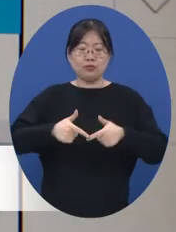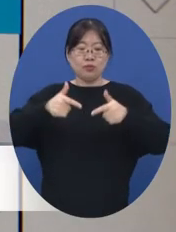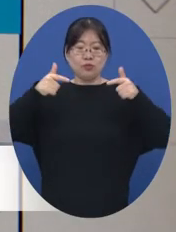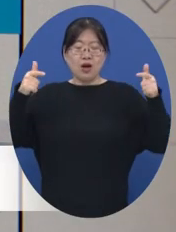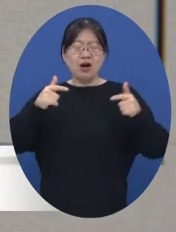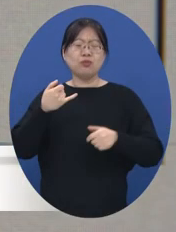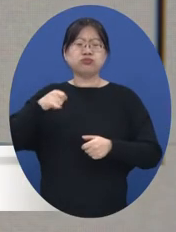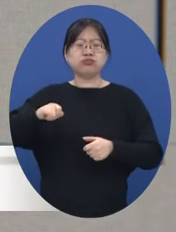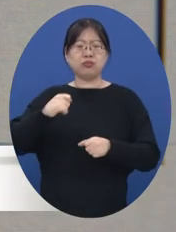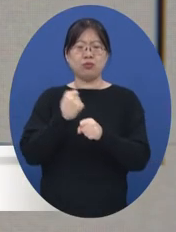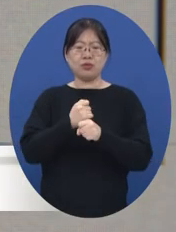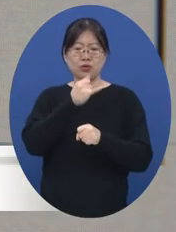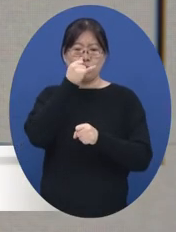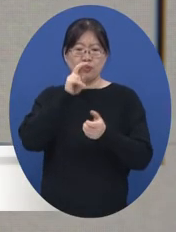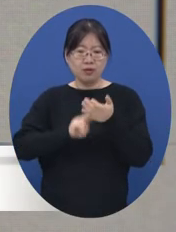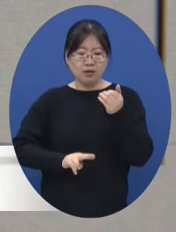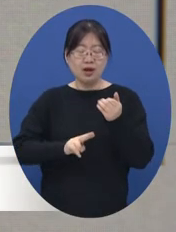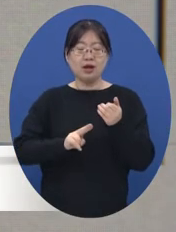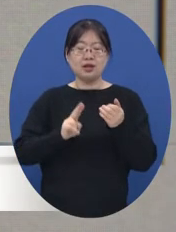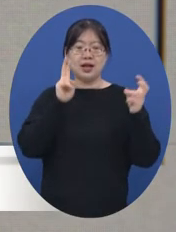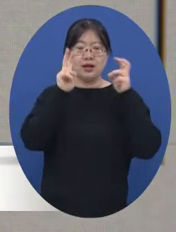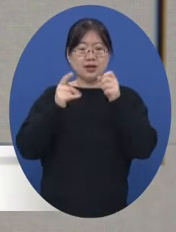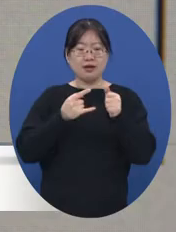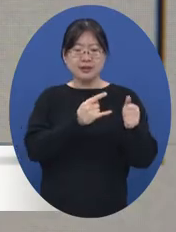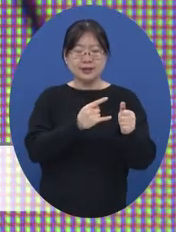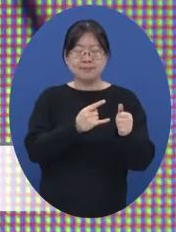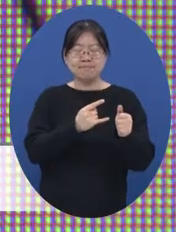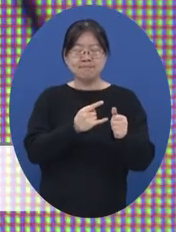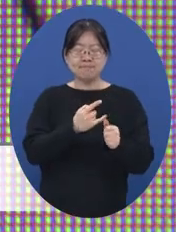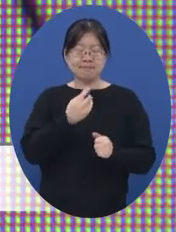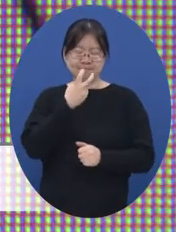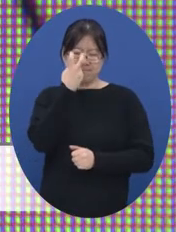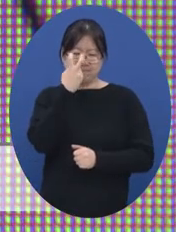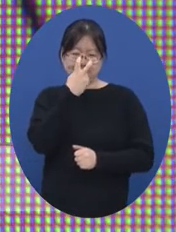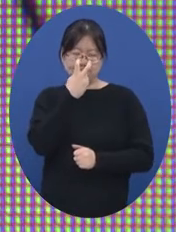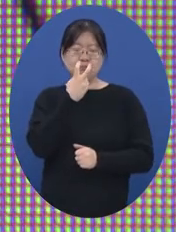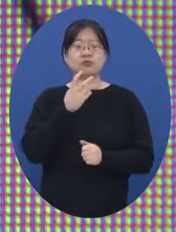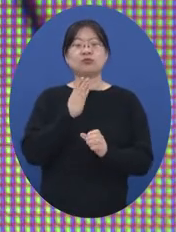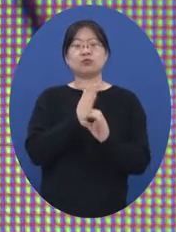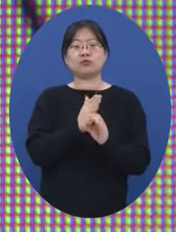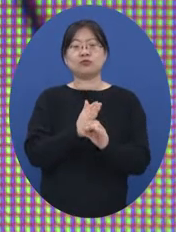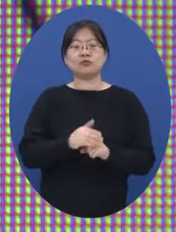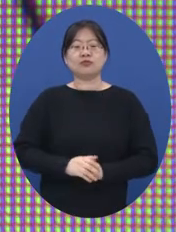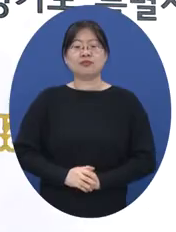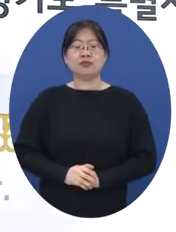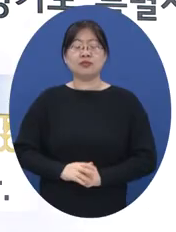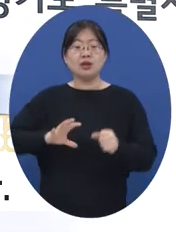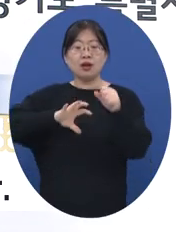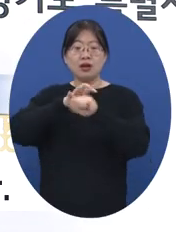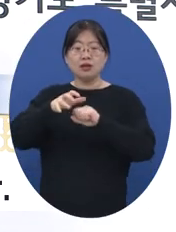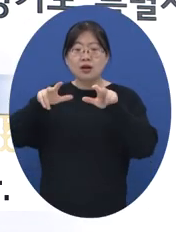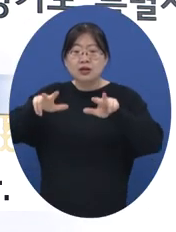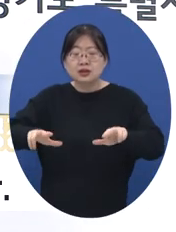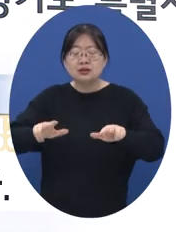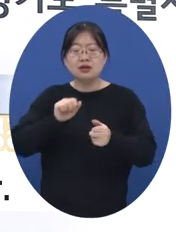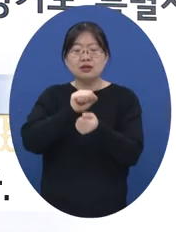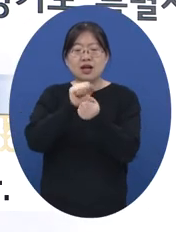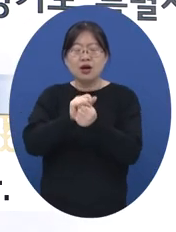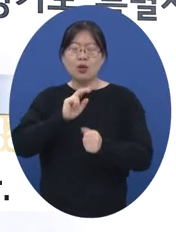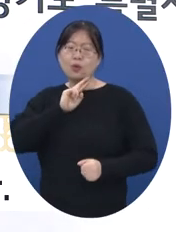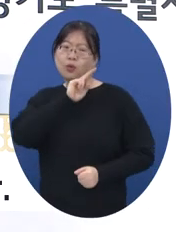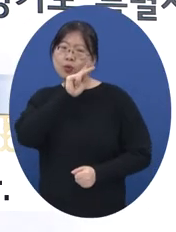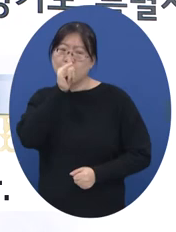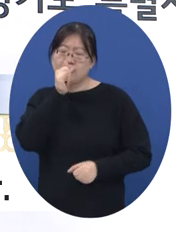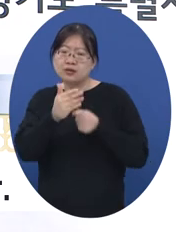불량 마스크를 만들거나 판매하는 업소에 대해 대대적인 집중 수사에 들어갔습니다 전세계가 가 명우